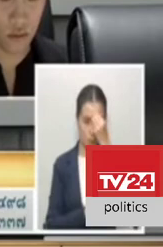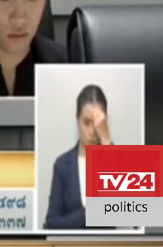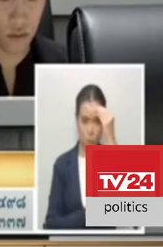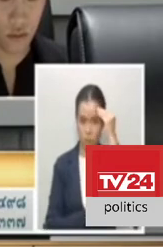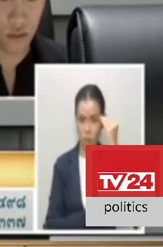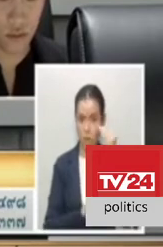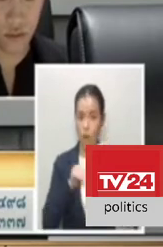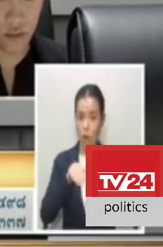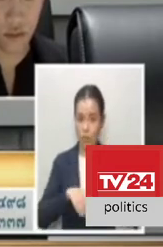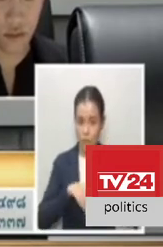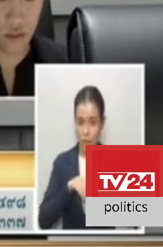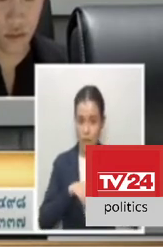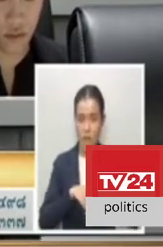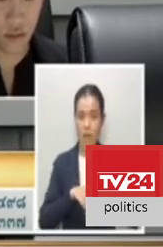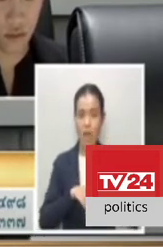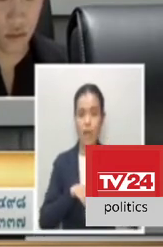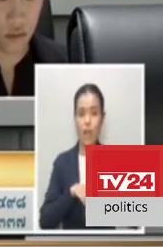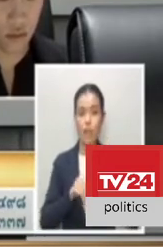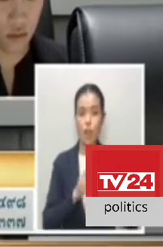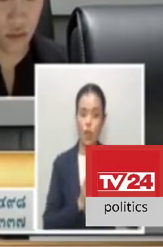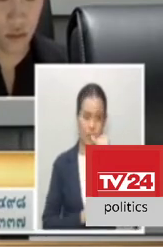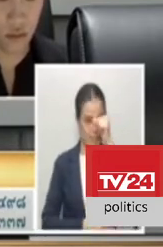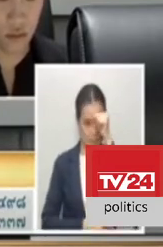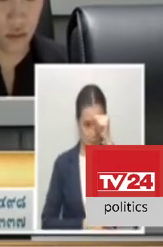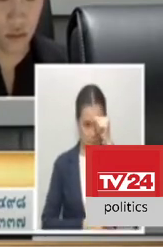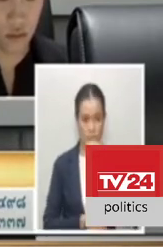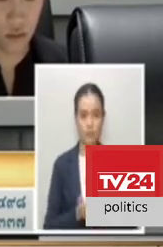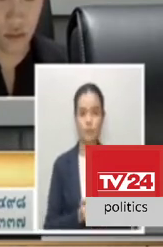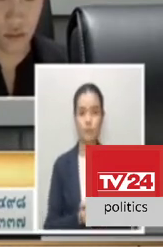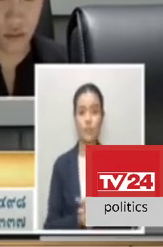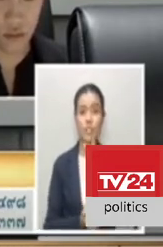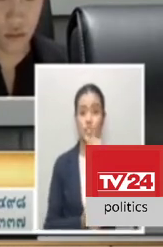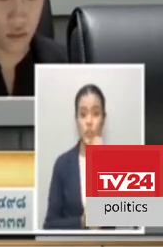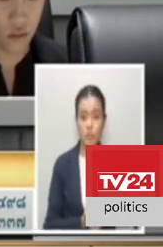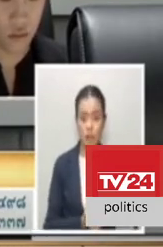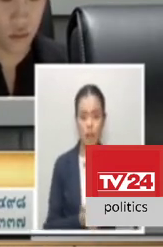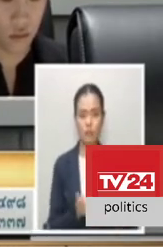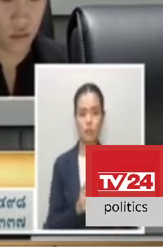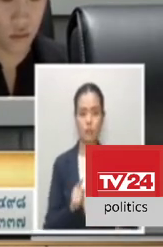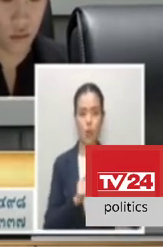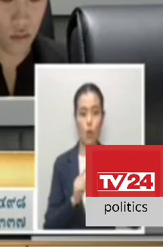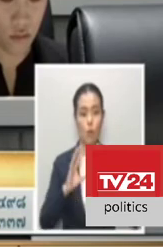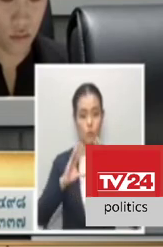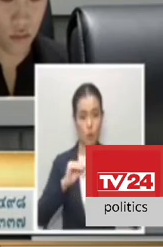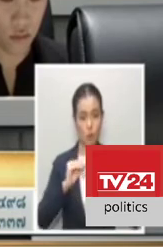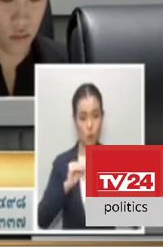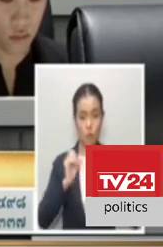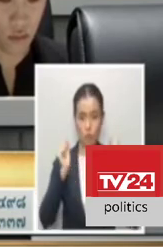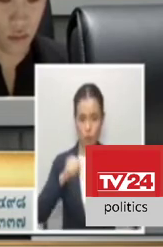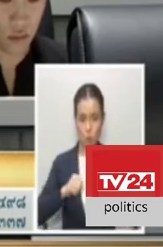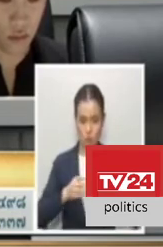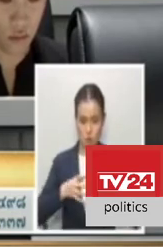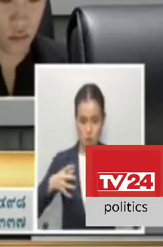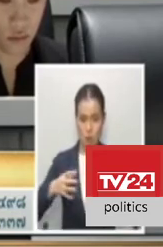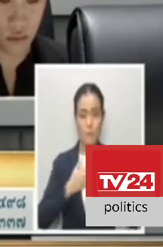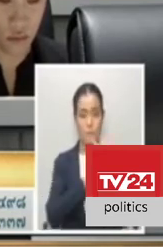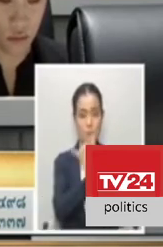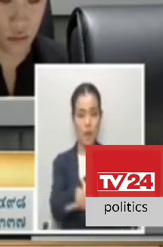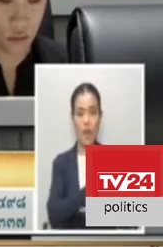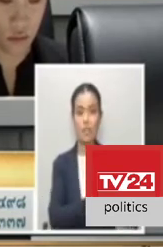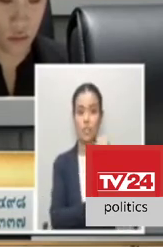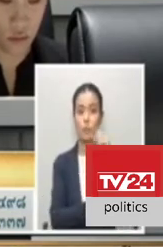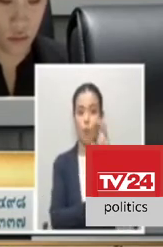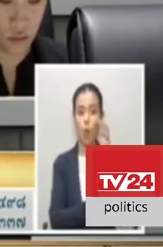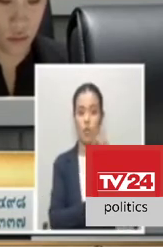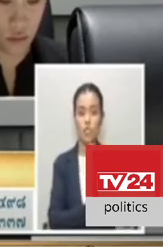ออสเตรเลียนิวซีแลนด์และอินเดียซึ่งถือว่าเป็นความตกลงขนาดใหญ่ประเทศ16ประเทศนี้ค่ะมี GDP รว